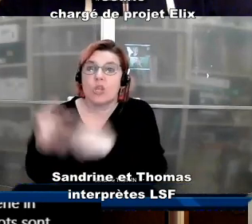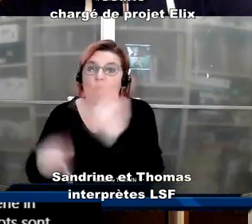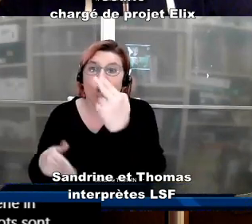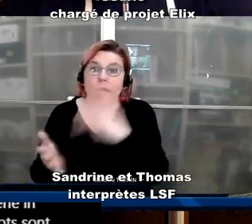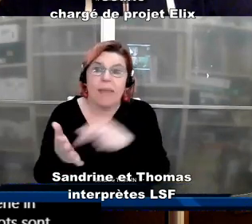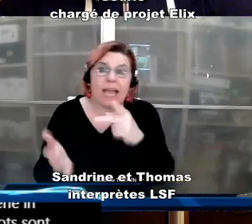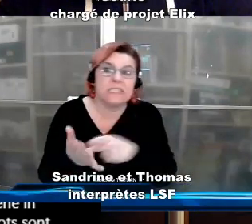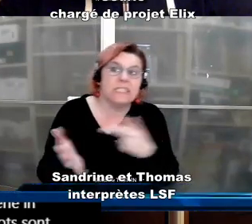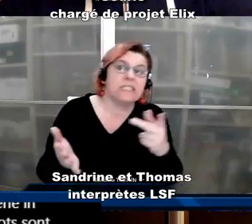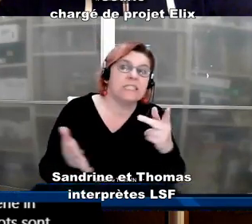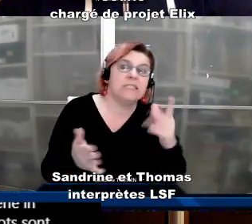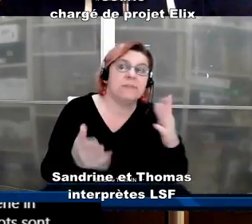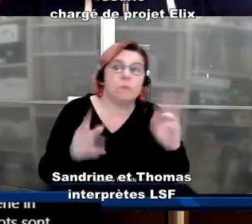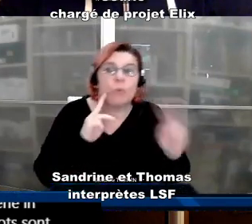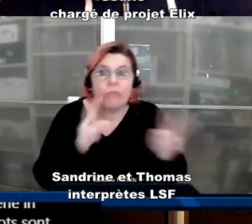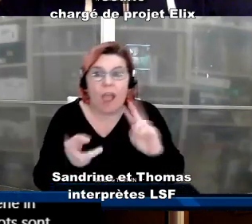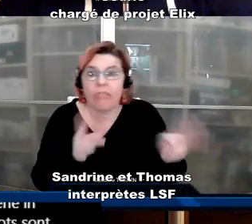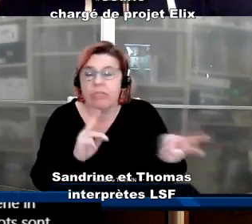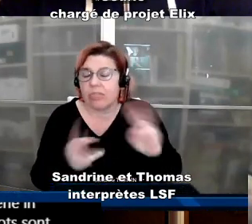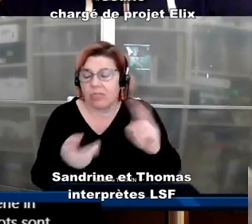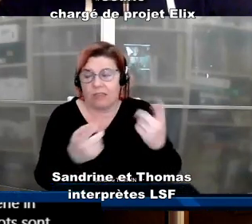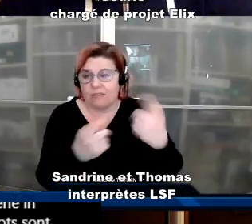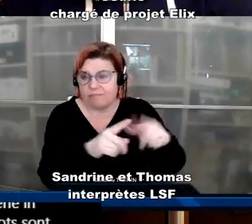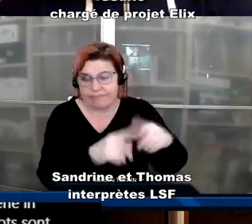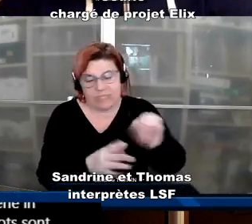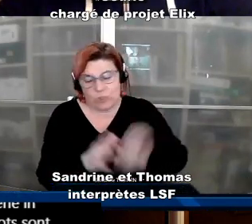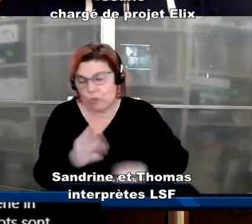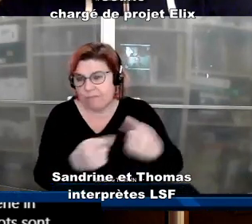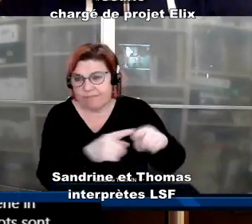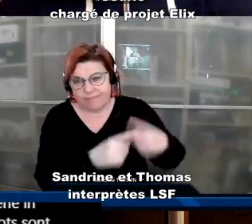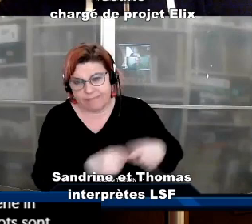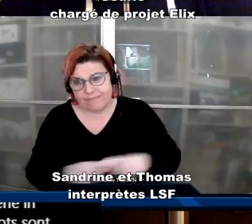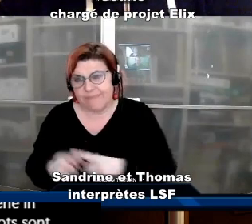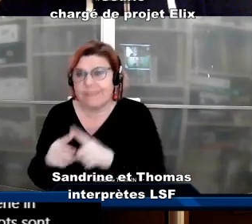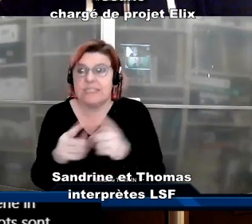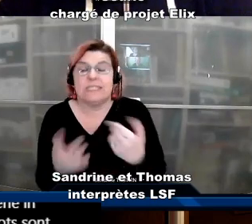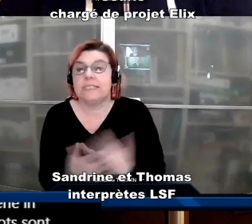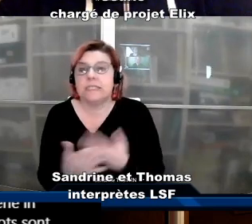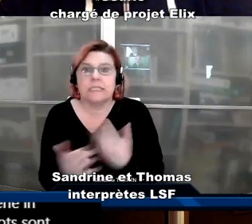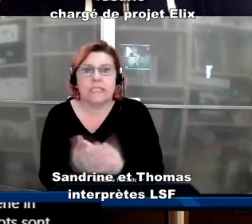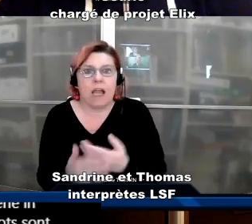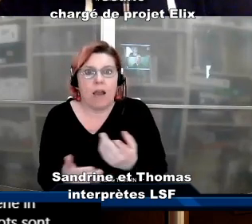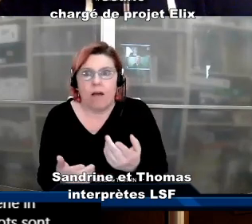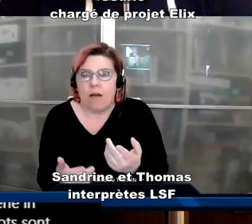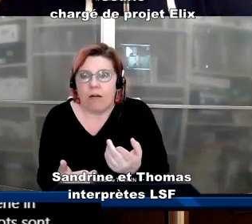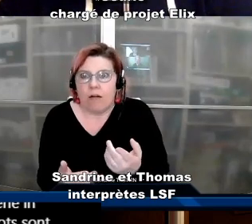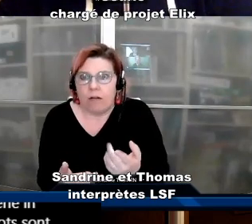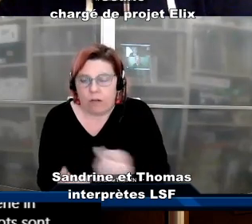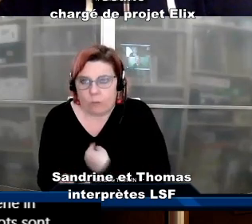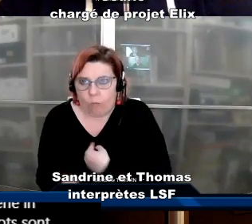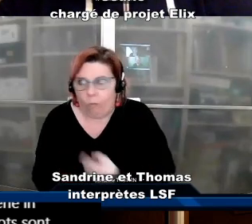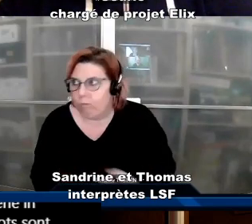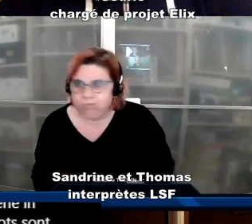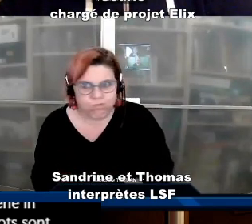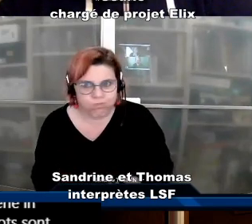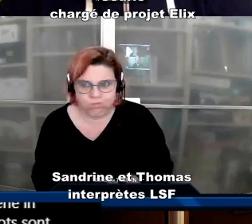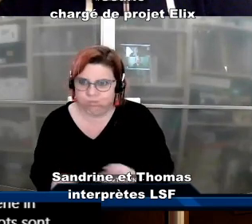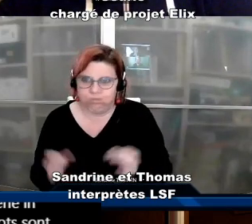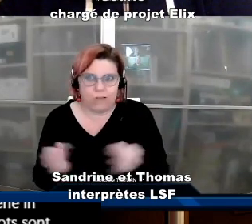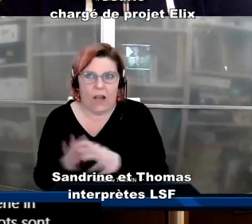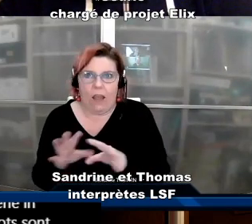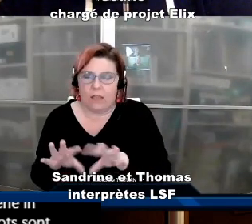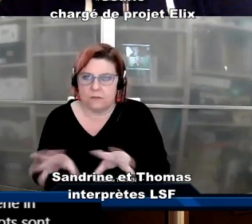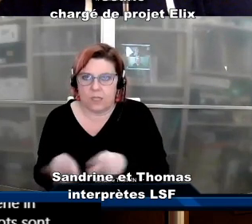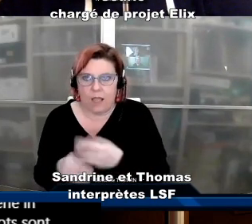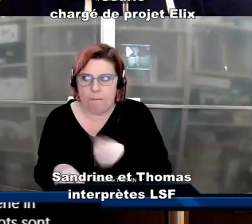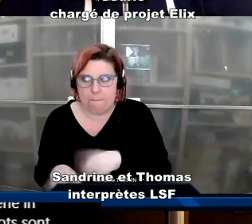qu'en Bretagne, que dans le sud, etc. Donc personne ne peut, et surtout pas nous, surtout pas l'équipe d'Elix,